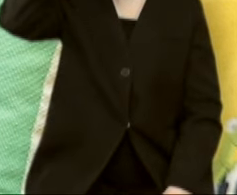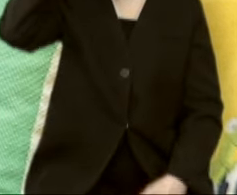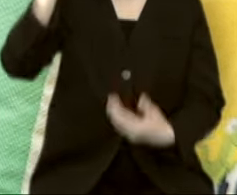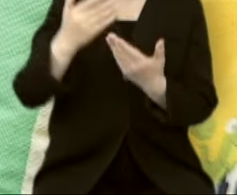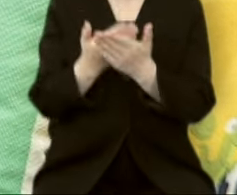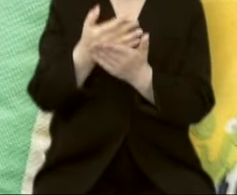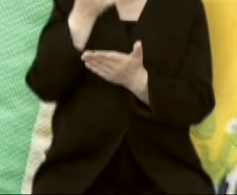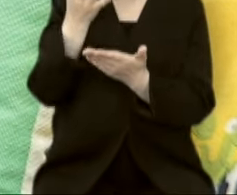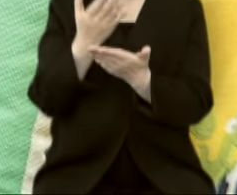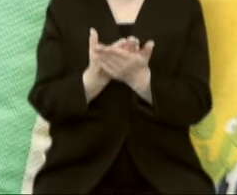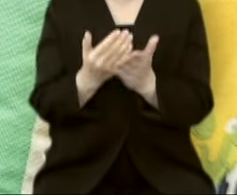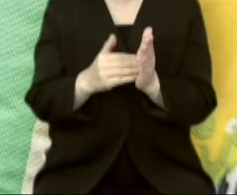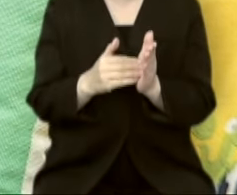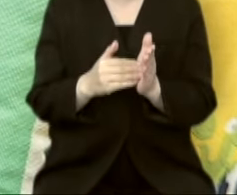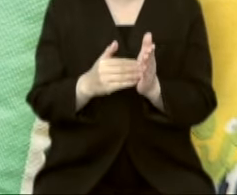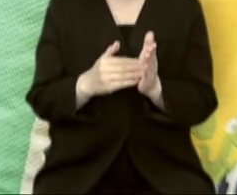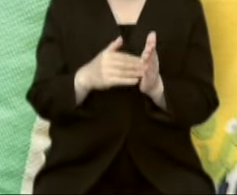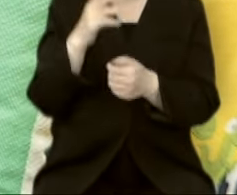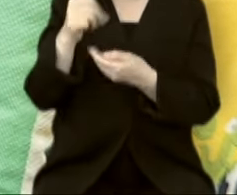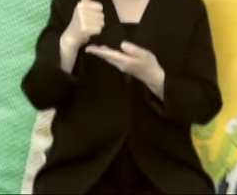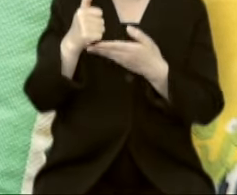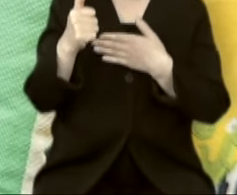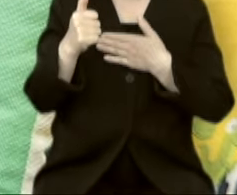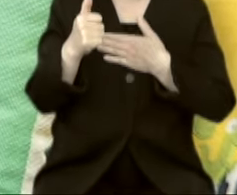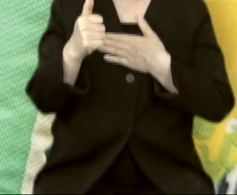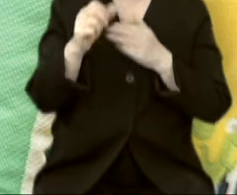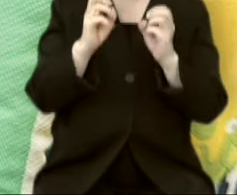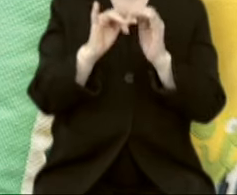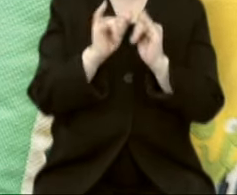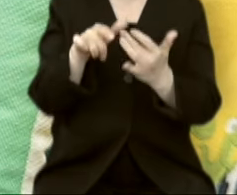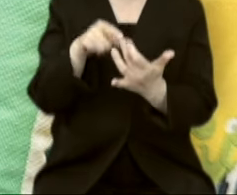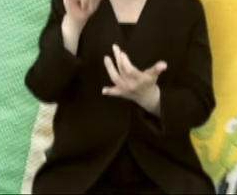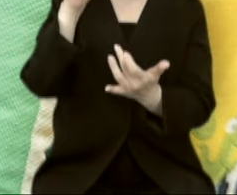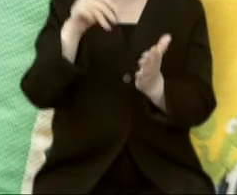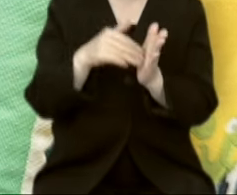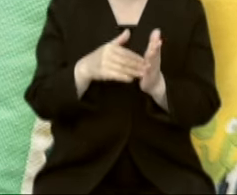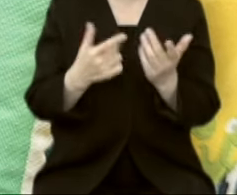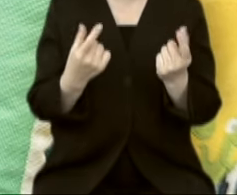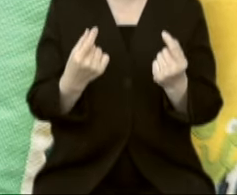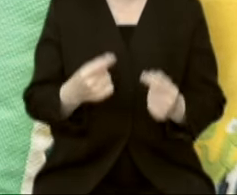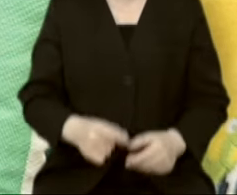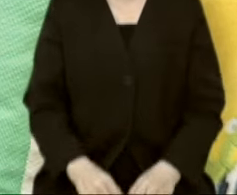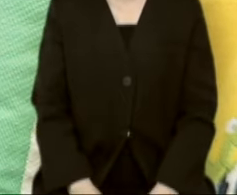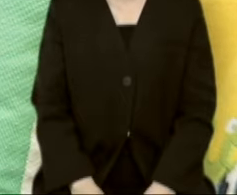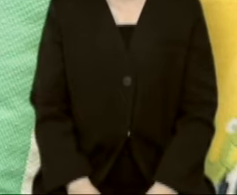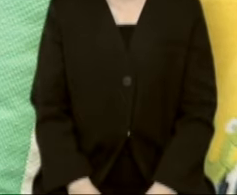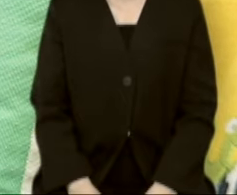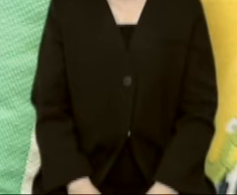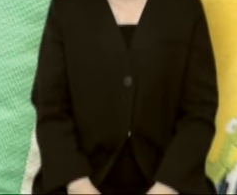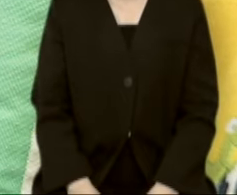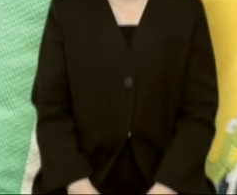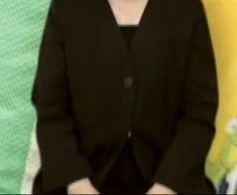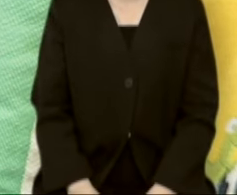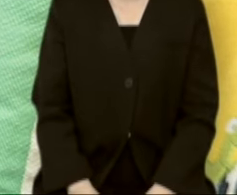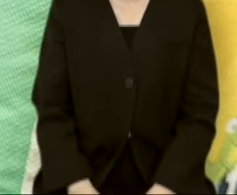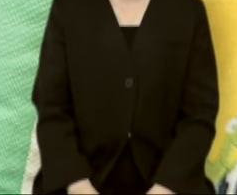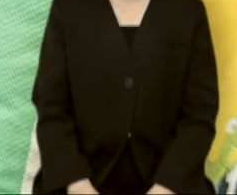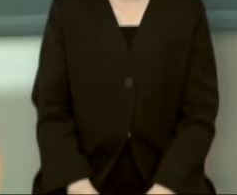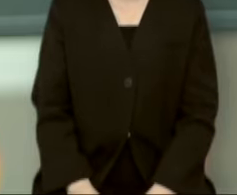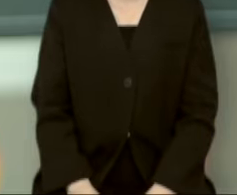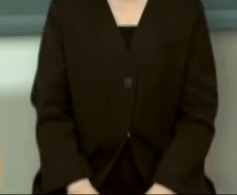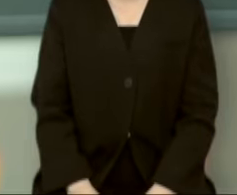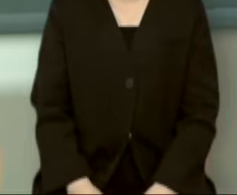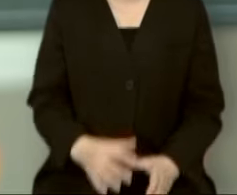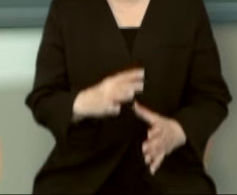하시고 보여주시면서 하나님께서 저를 선교사로 택하셨다는 생각을 하게 됐어요. 이야